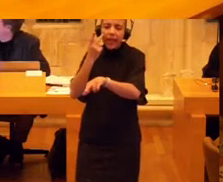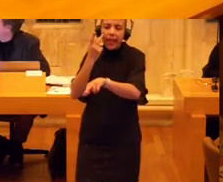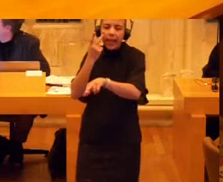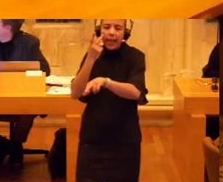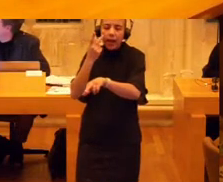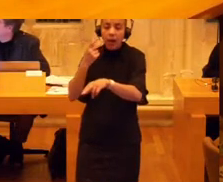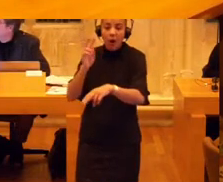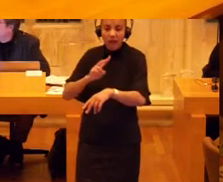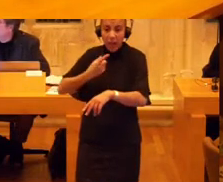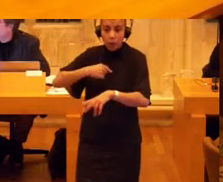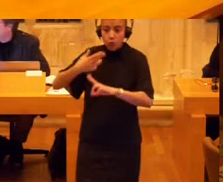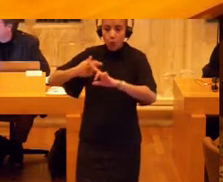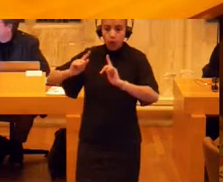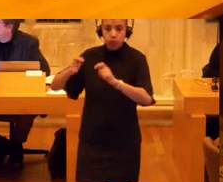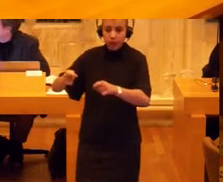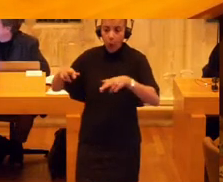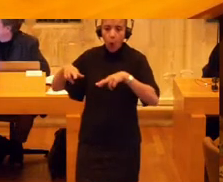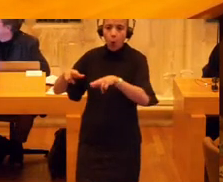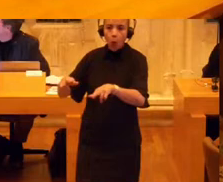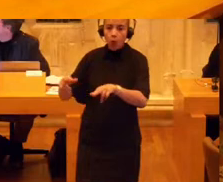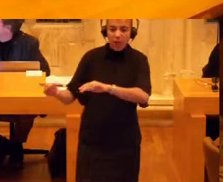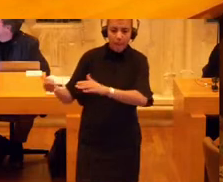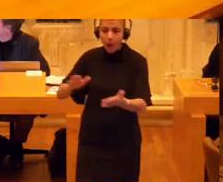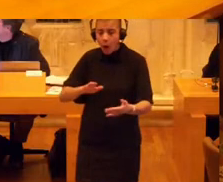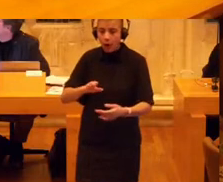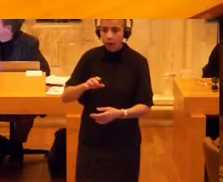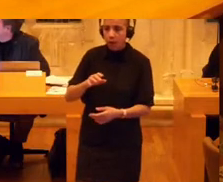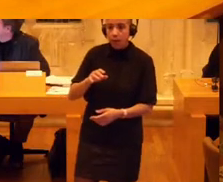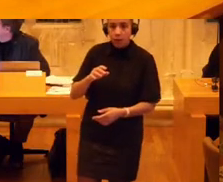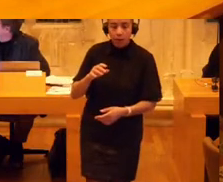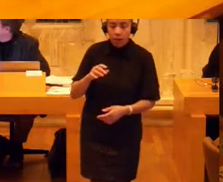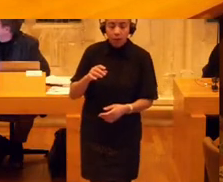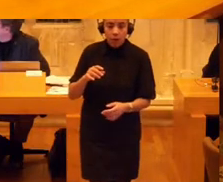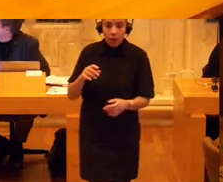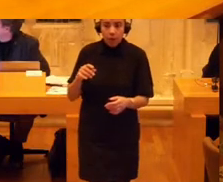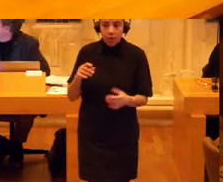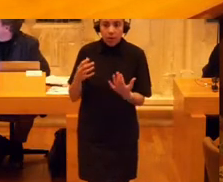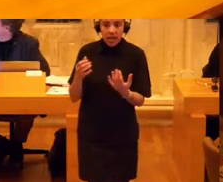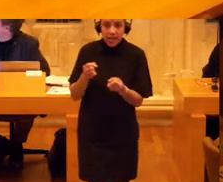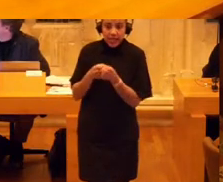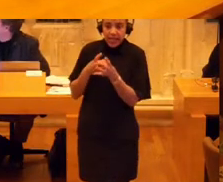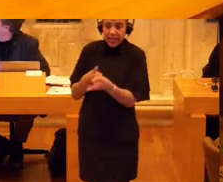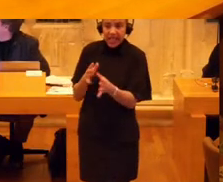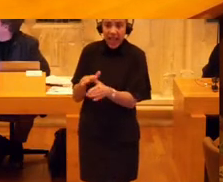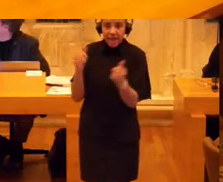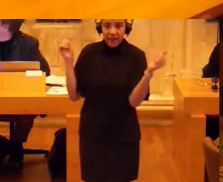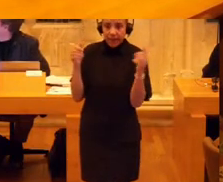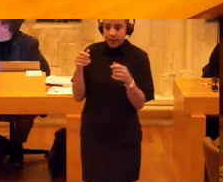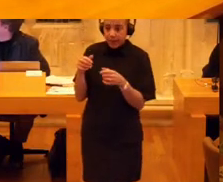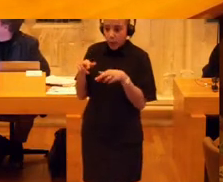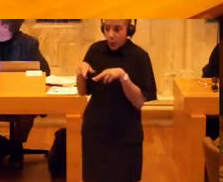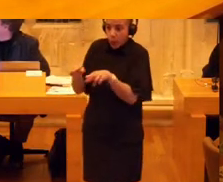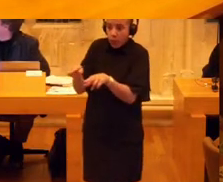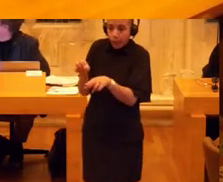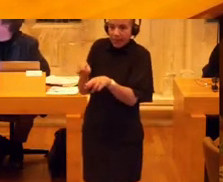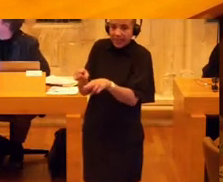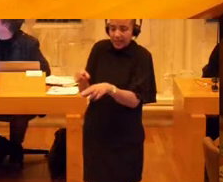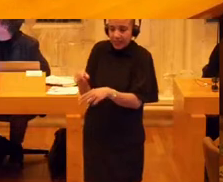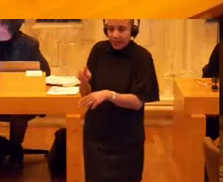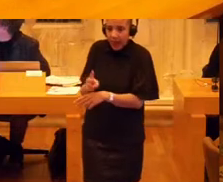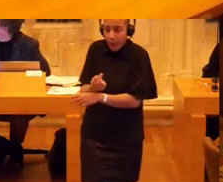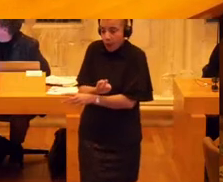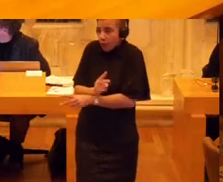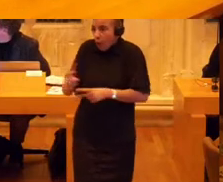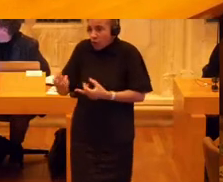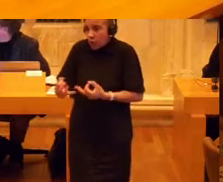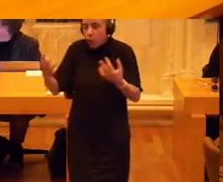on peut aller au bas de Mondeville assez facilement pendant cette rue du Marais. Il faut juste travailler sur le débouché. Oui, on débouché, a parlé en commission. Julie, je crois que tu es